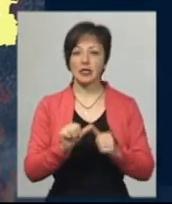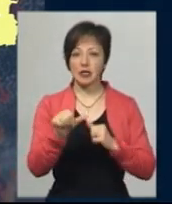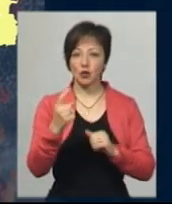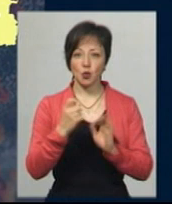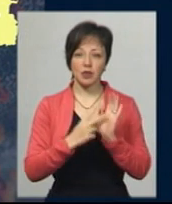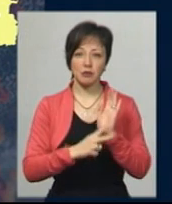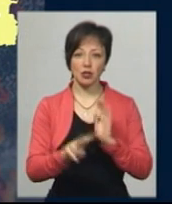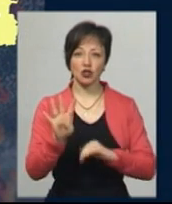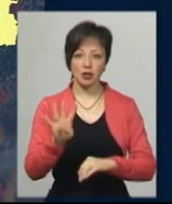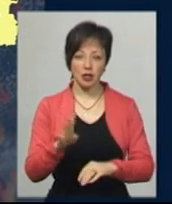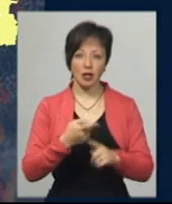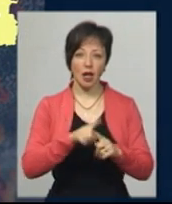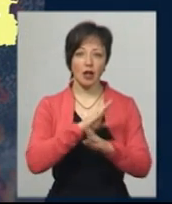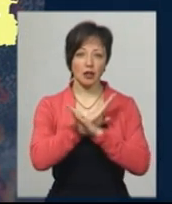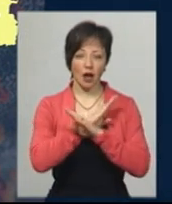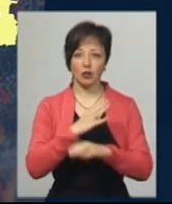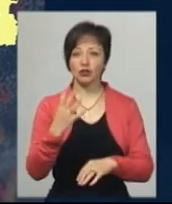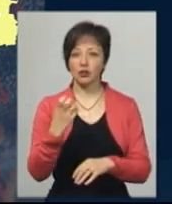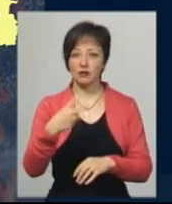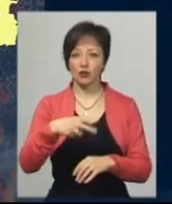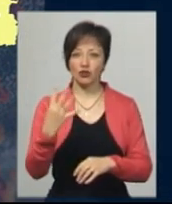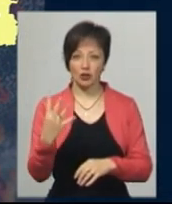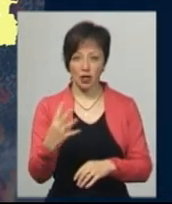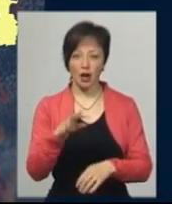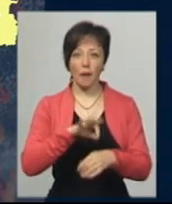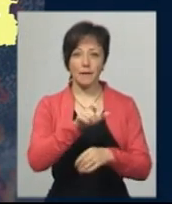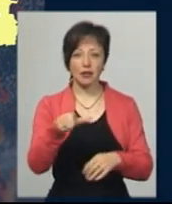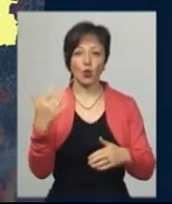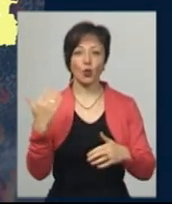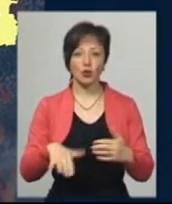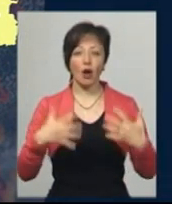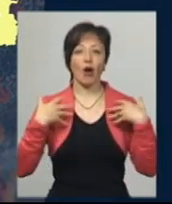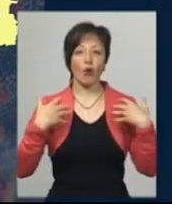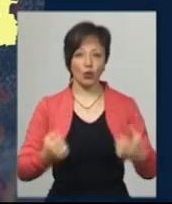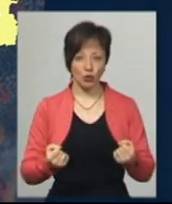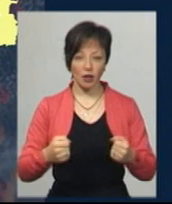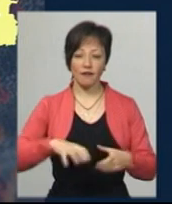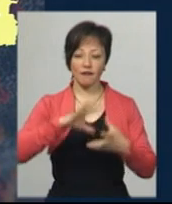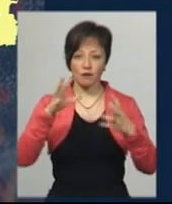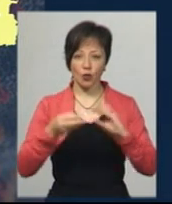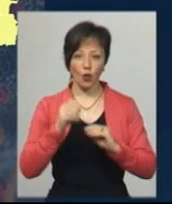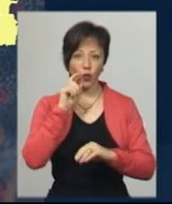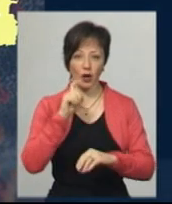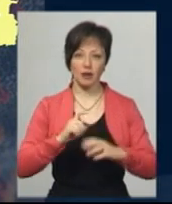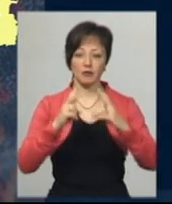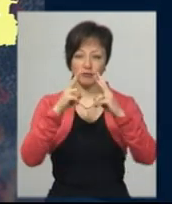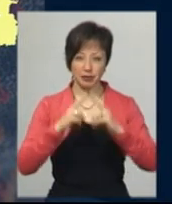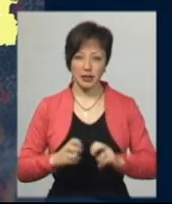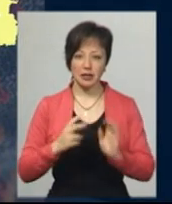174 летальних, 424 пацієнтів одужали. Усього в Україні досліджено 67